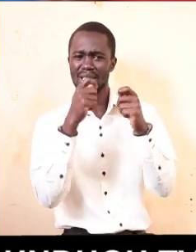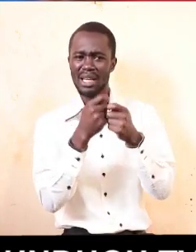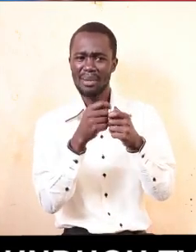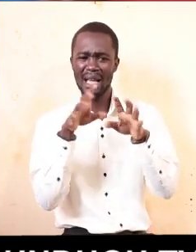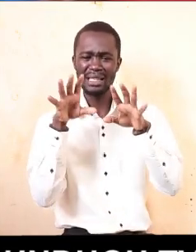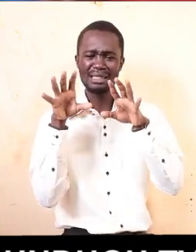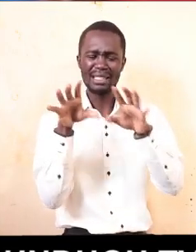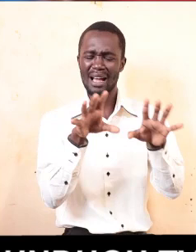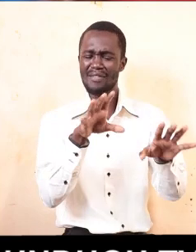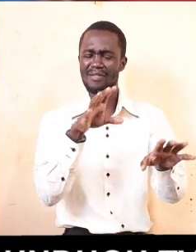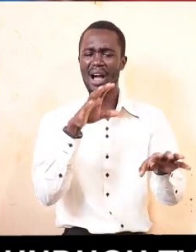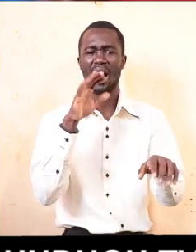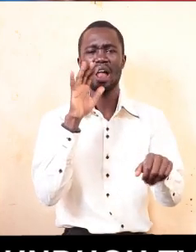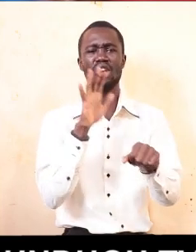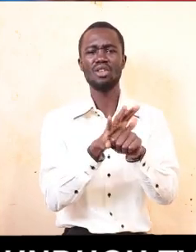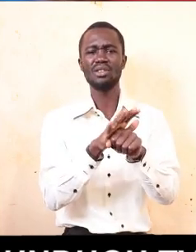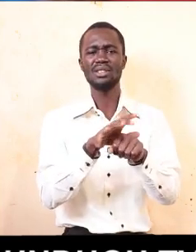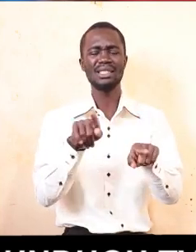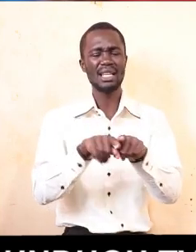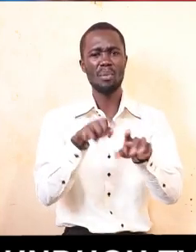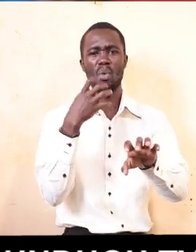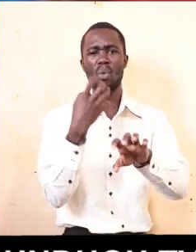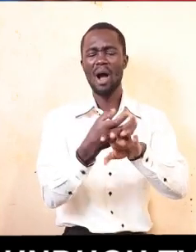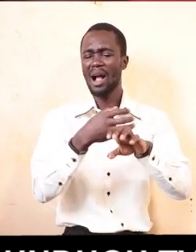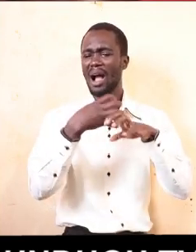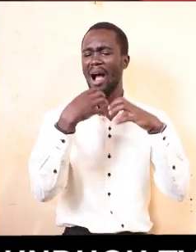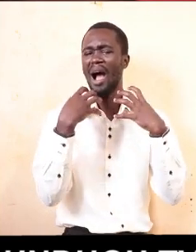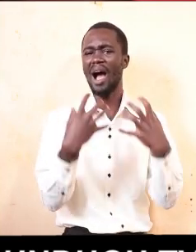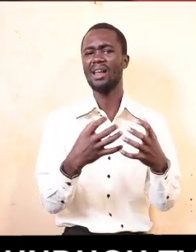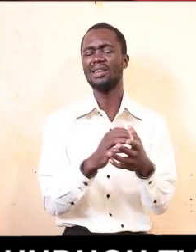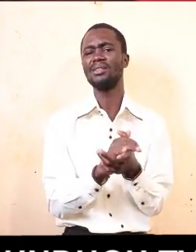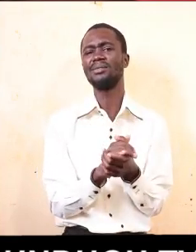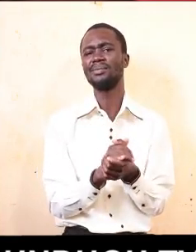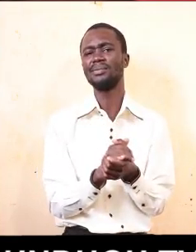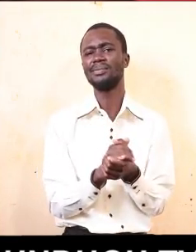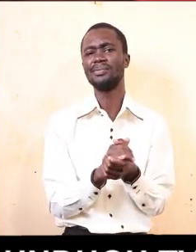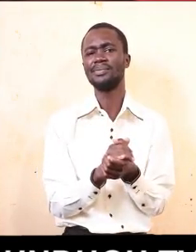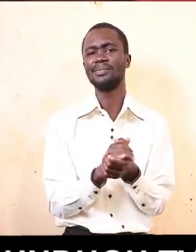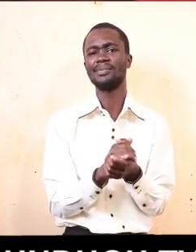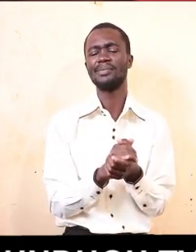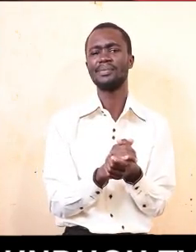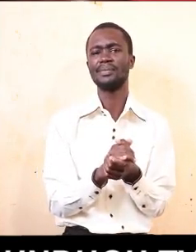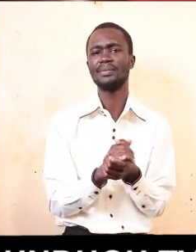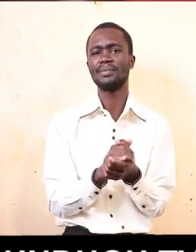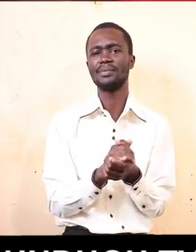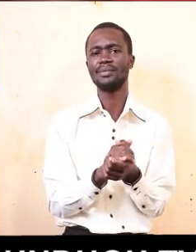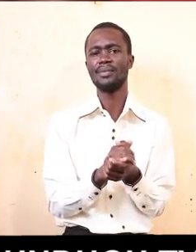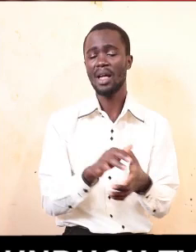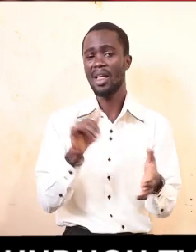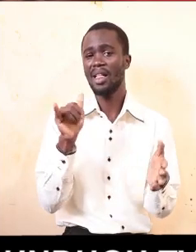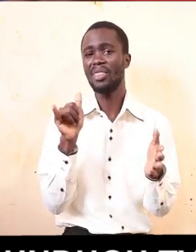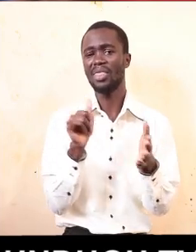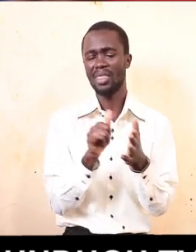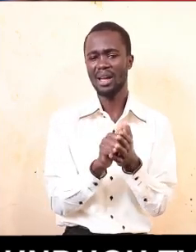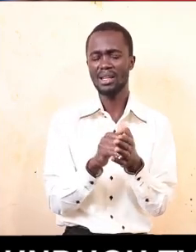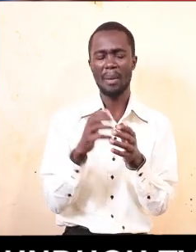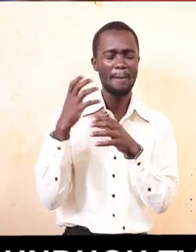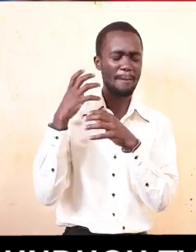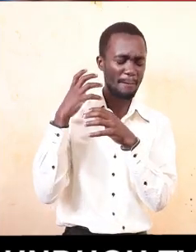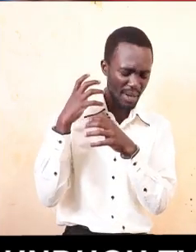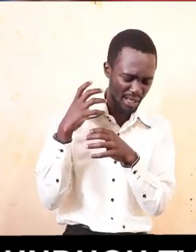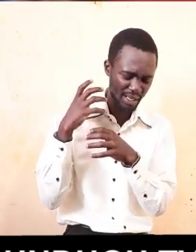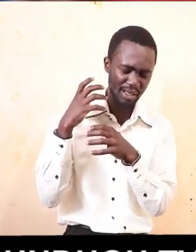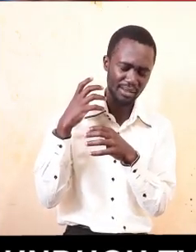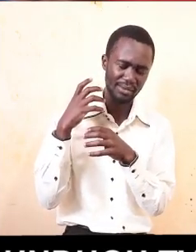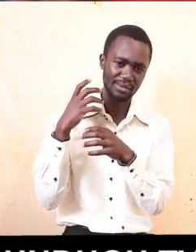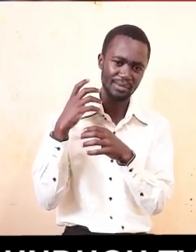wanafanya kazi ngumu za utumwa, na hiyo kwao ikiwa mzigo mkubwa